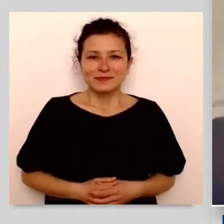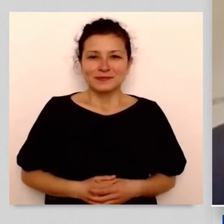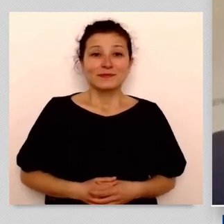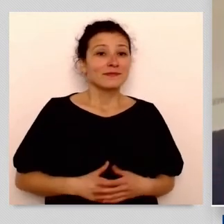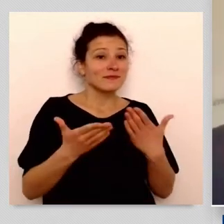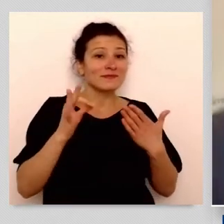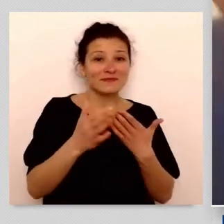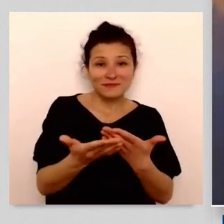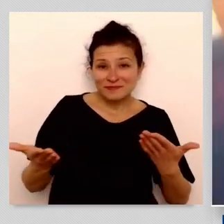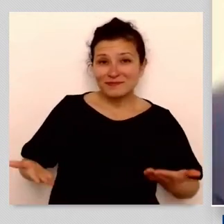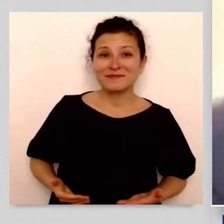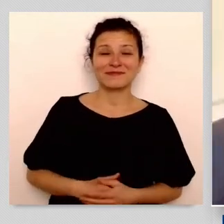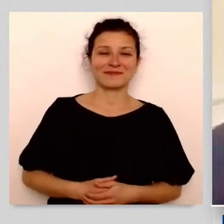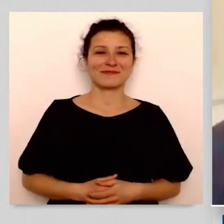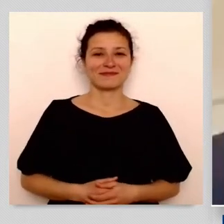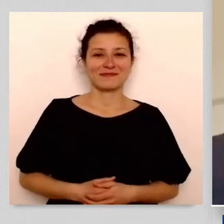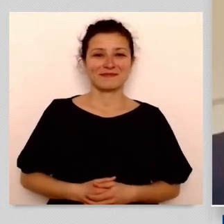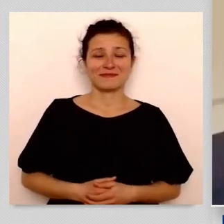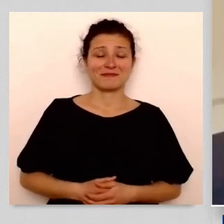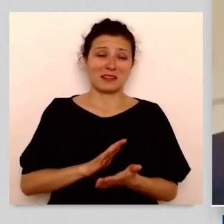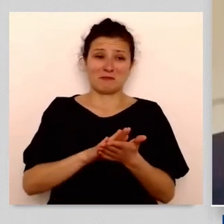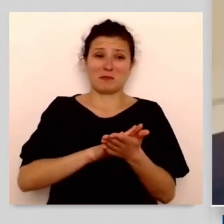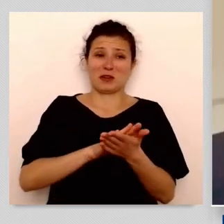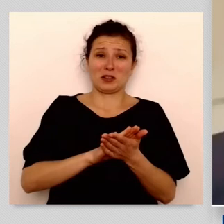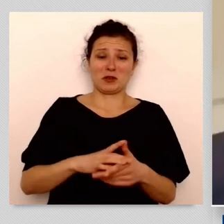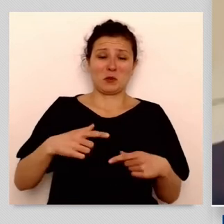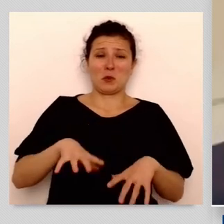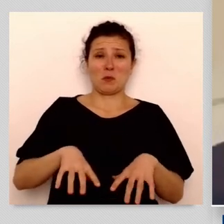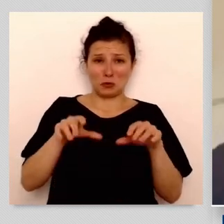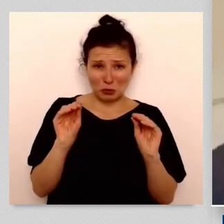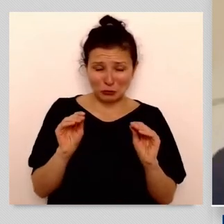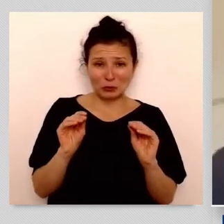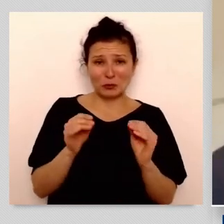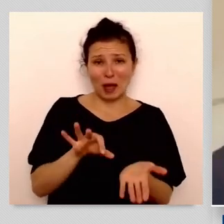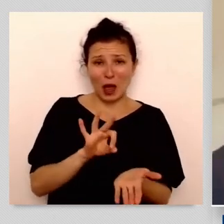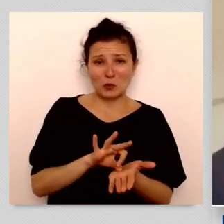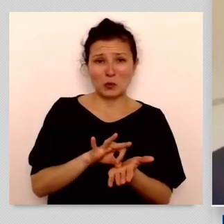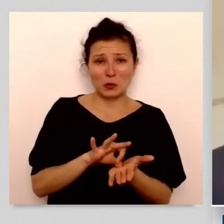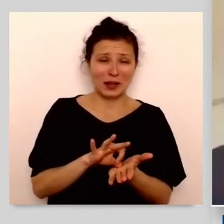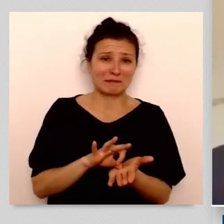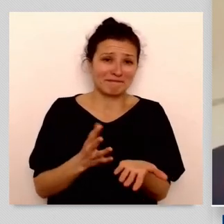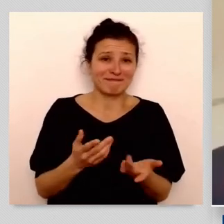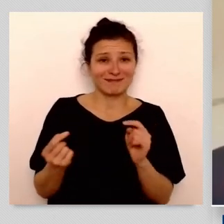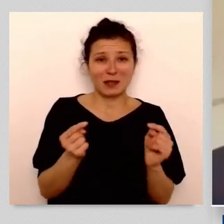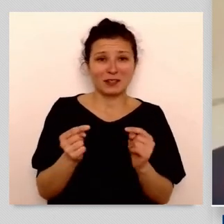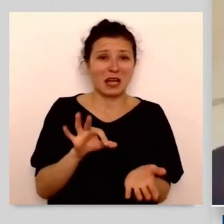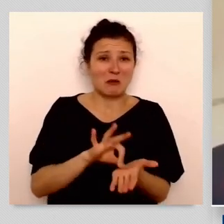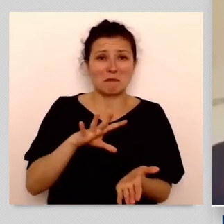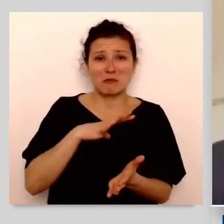Dzień dobry Państwu. Ja muszę przeprosić, że nie byłem od samego początku akurat w tej naszej debacie, ale akurat miałem